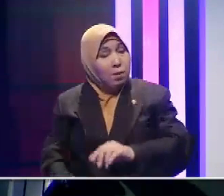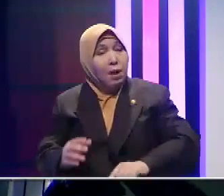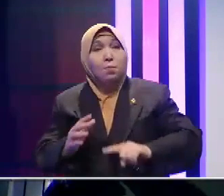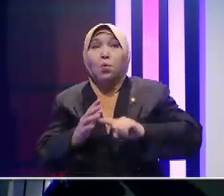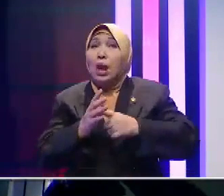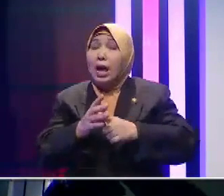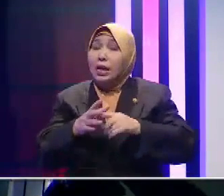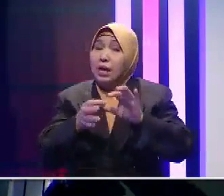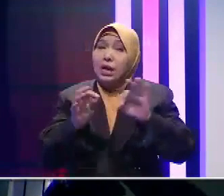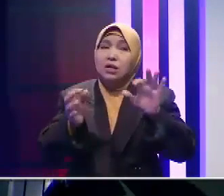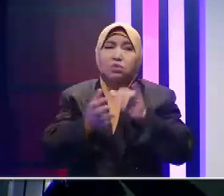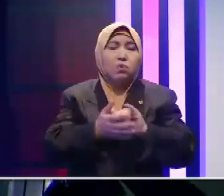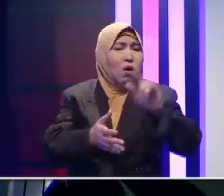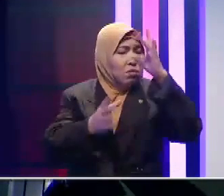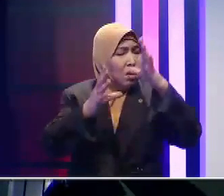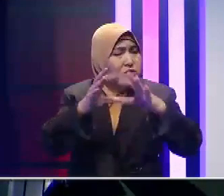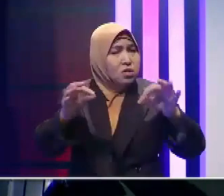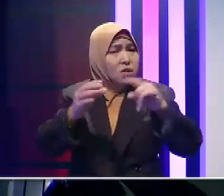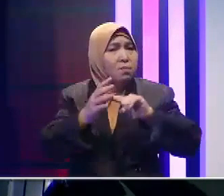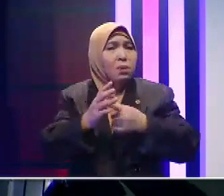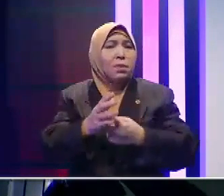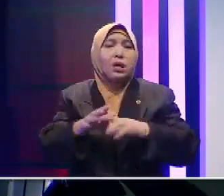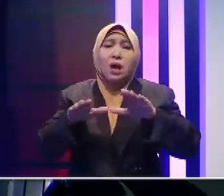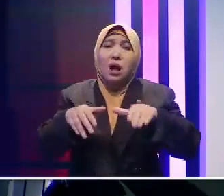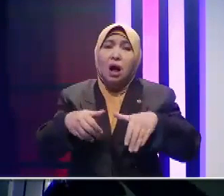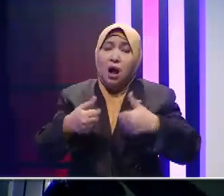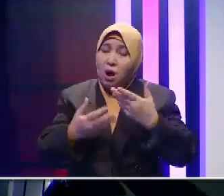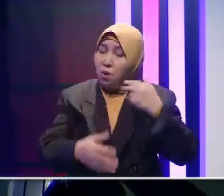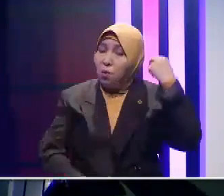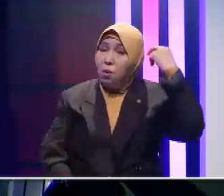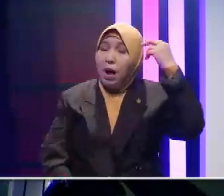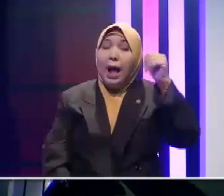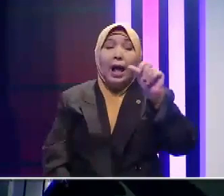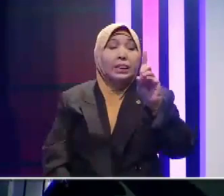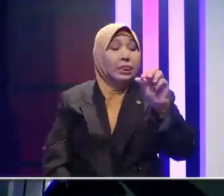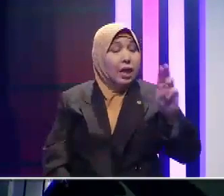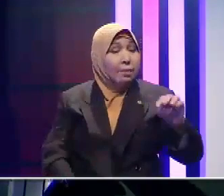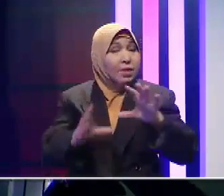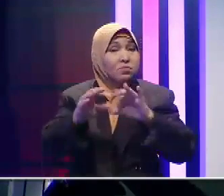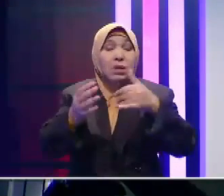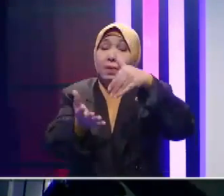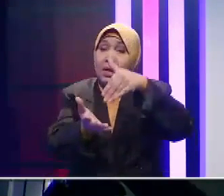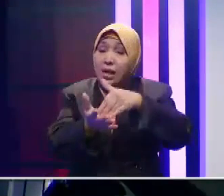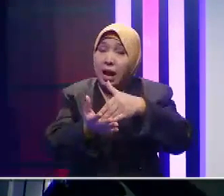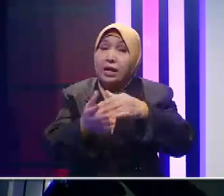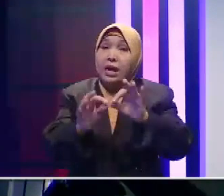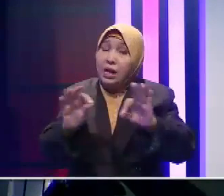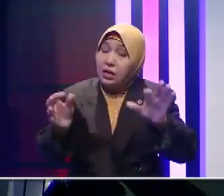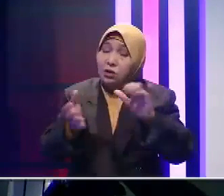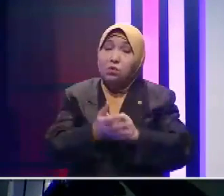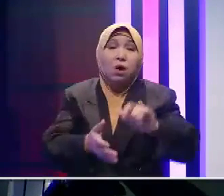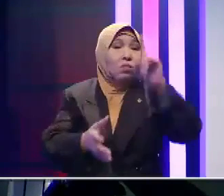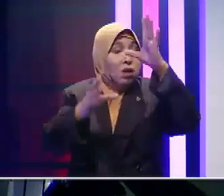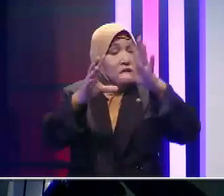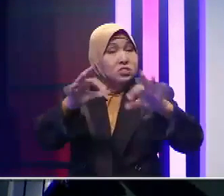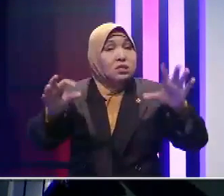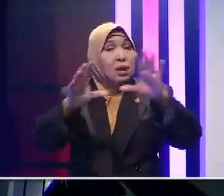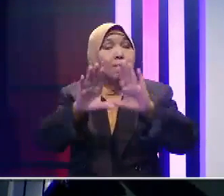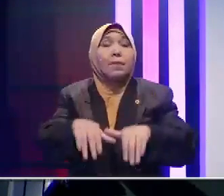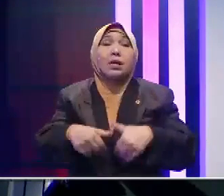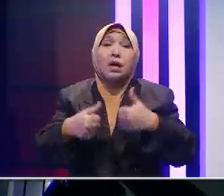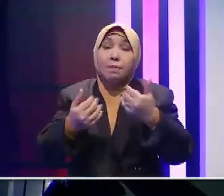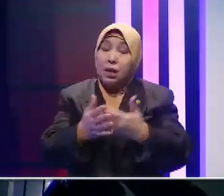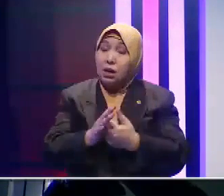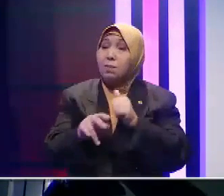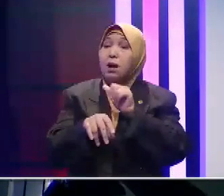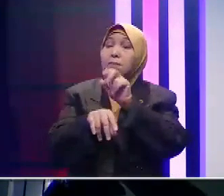tu Allah ceritakan bagaimana keadaan Bani Adam dicipta, dan di pertengahan ayat tu Allah ceritakan bagaimana